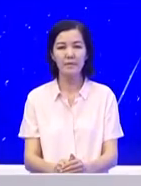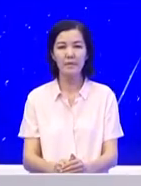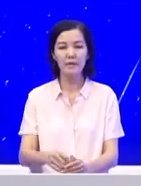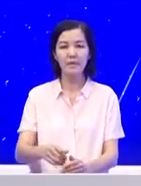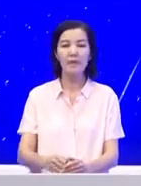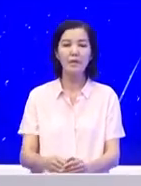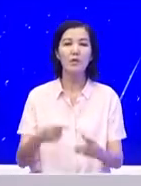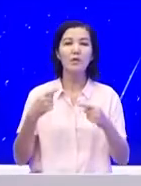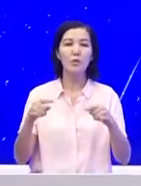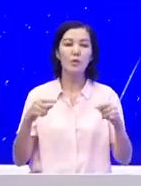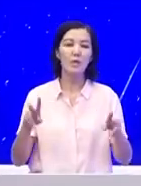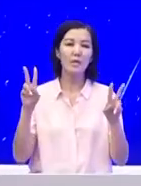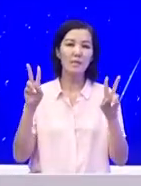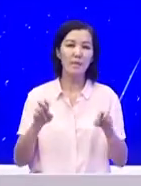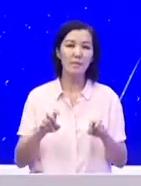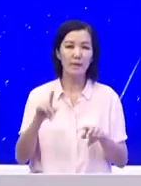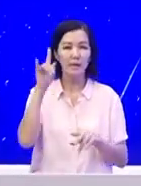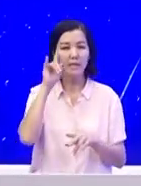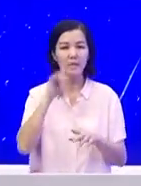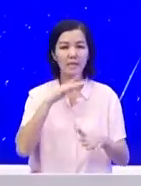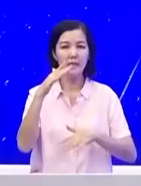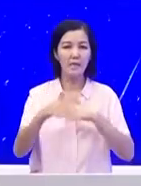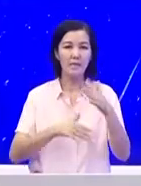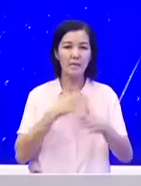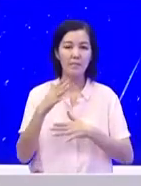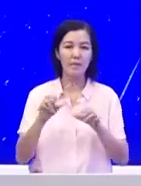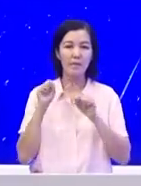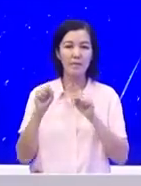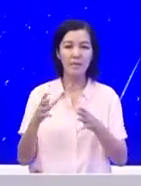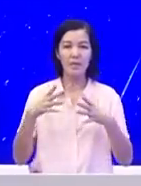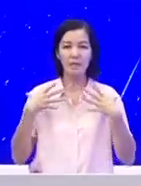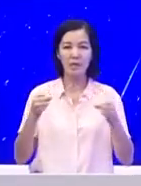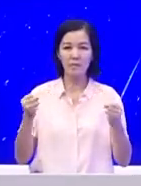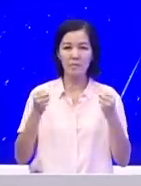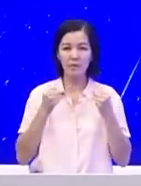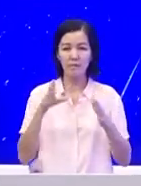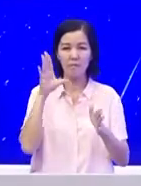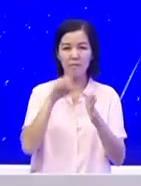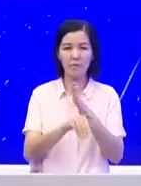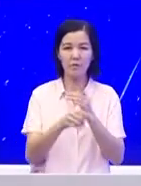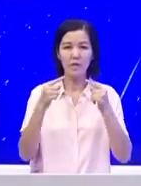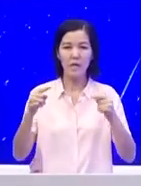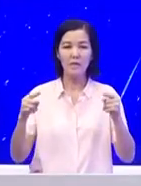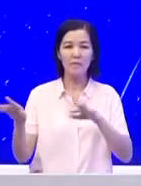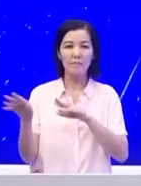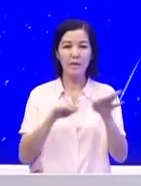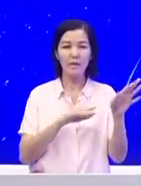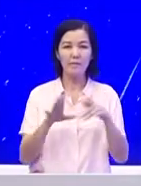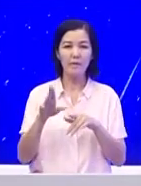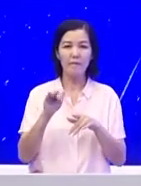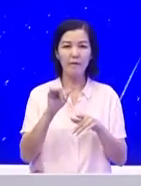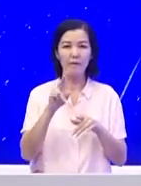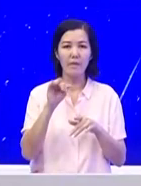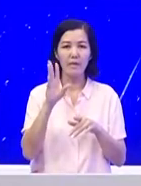К другим темам. В Казахстане разрабатывают меры для защиты здоровья спортсменов. Они будут включать в себя различные мероприятия –